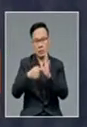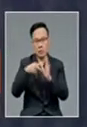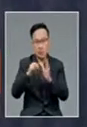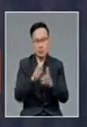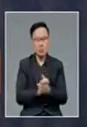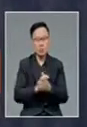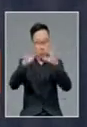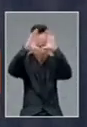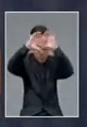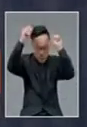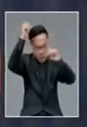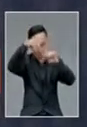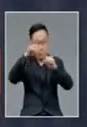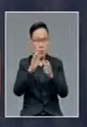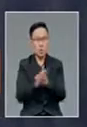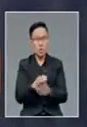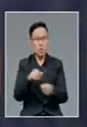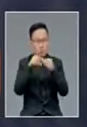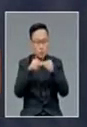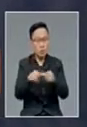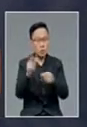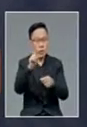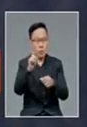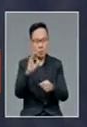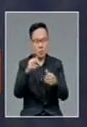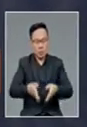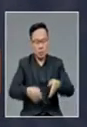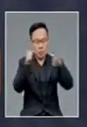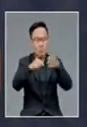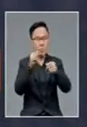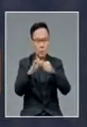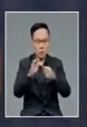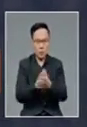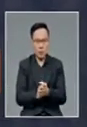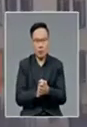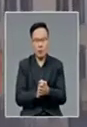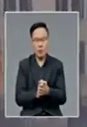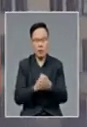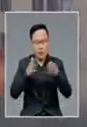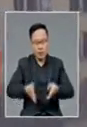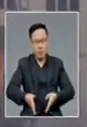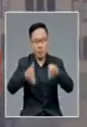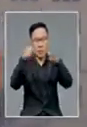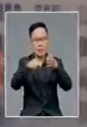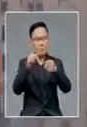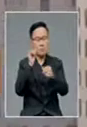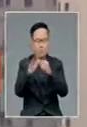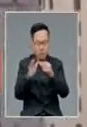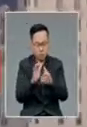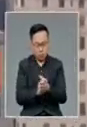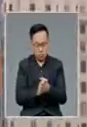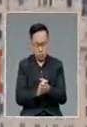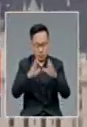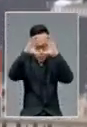ตุเนี่ยประธานาธิบดีโดนัลด์ทรัมป์อยู่ที่กรุงวอชิงตันดีซีนะคะโอ้โหแฟนคลับเบาใจได้นะคะทรัมป์ไม่ได้อยู่ที่อาคารแห่